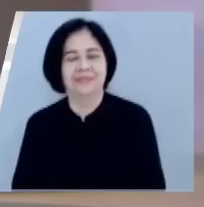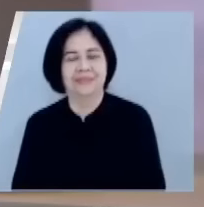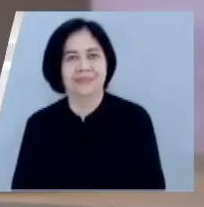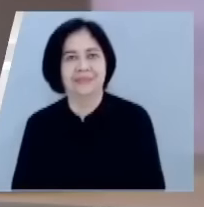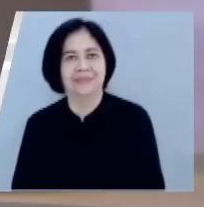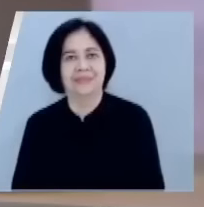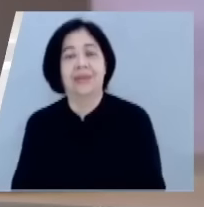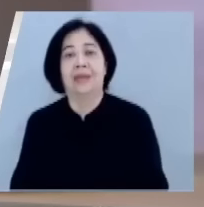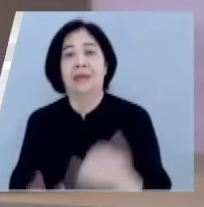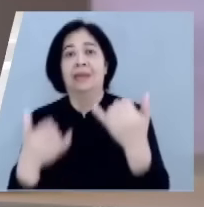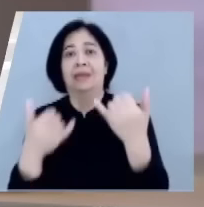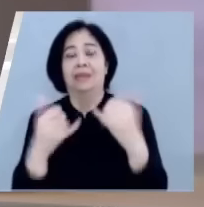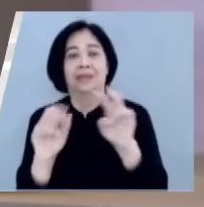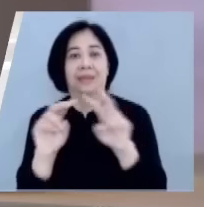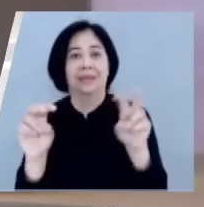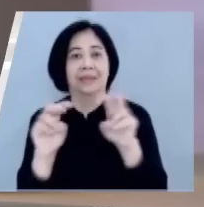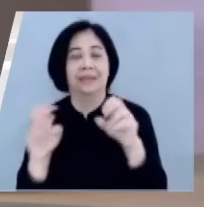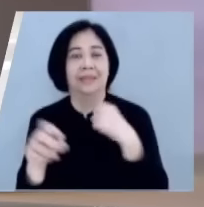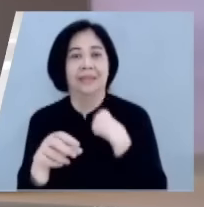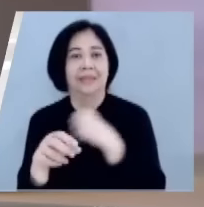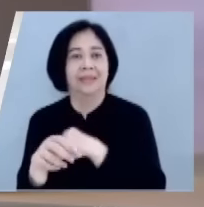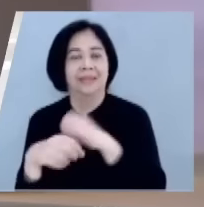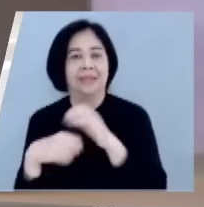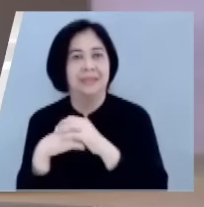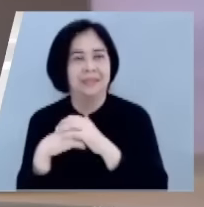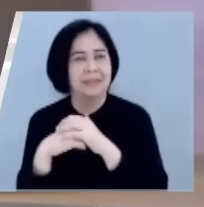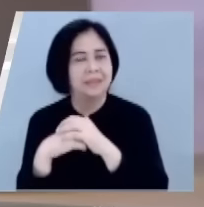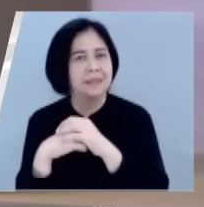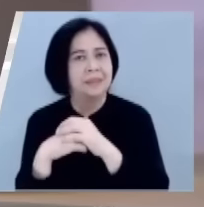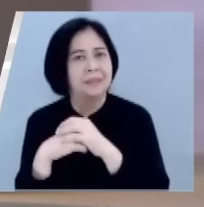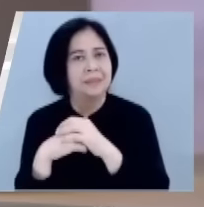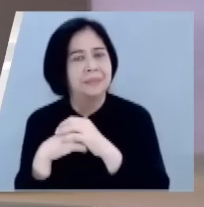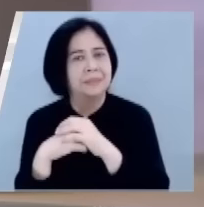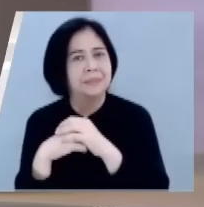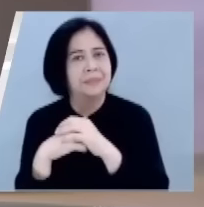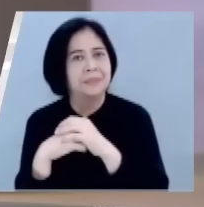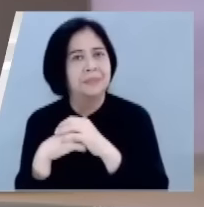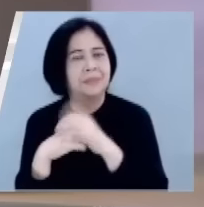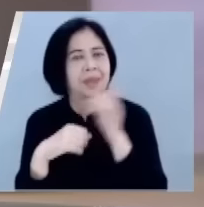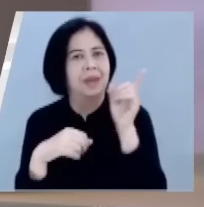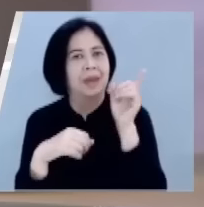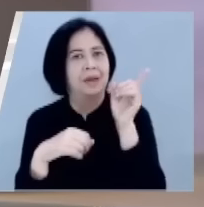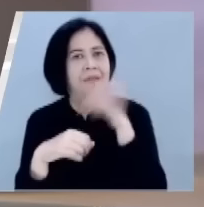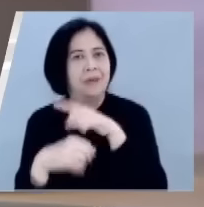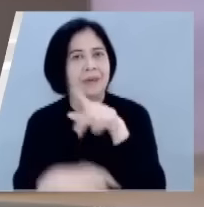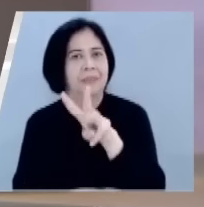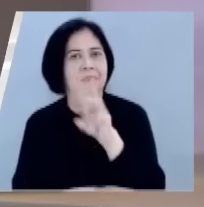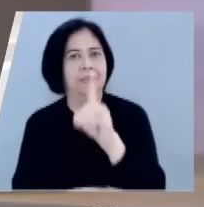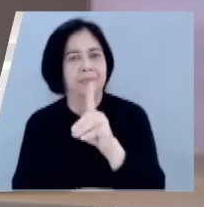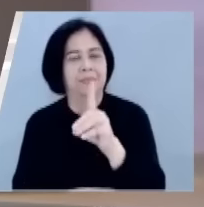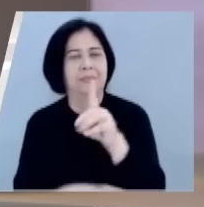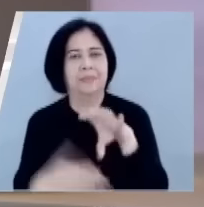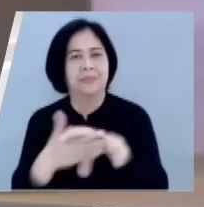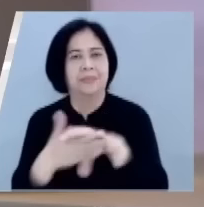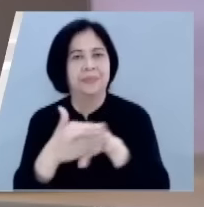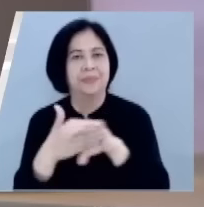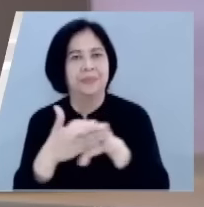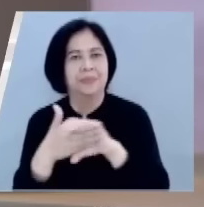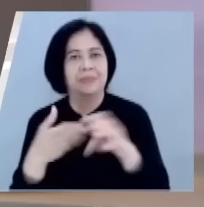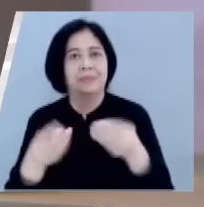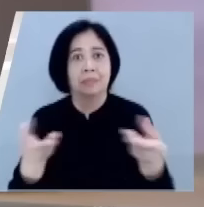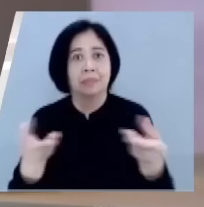Inimbestigahan ngayon ng komite sa Senado ang nagkalat na pekeng PWD card na inaalok at